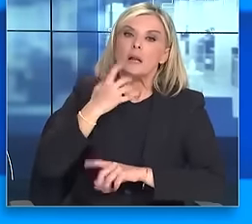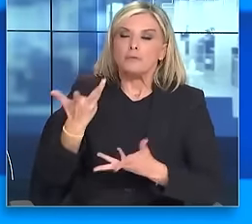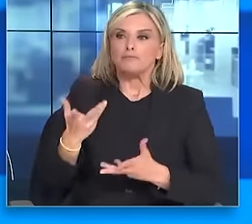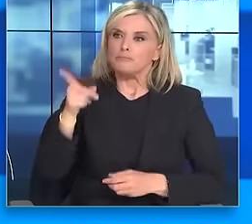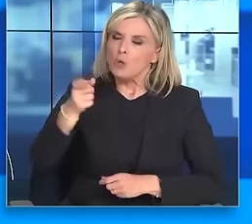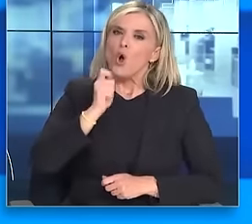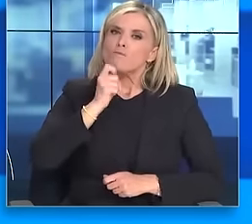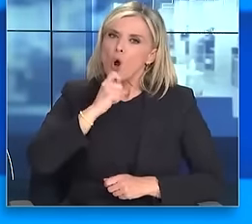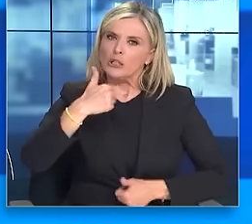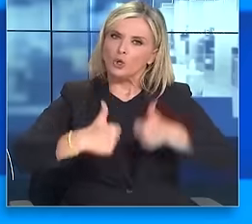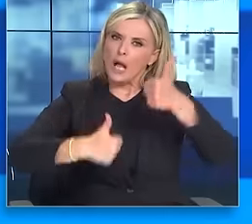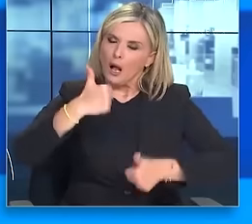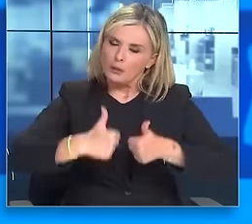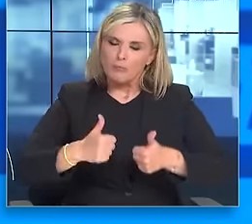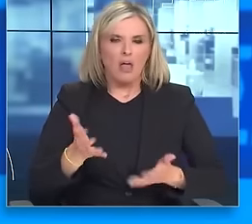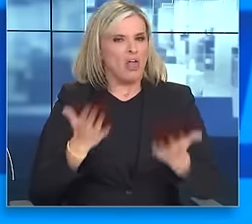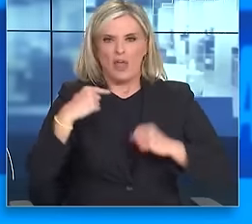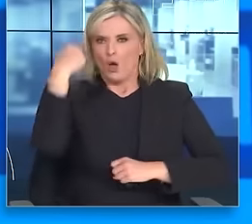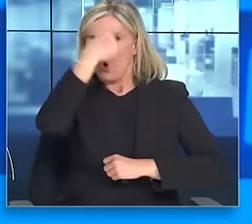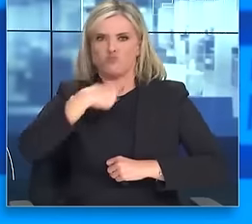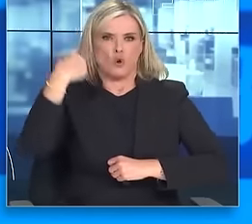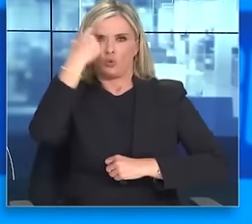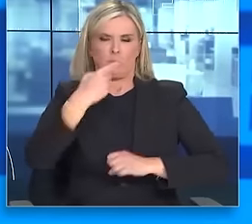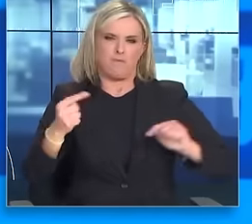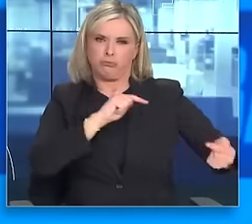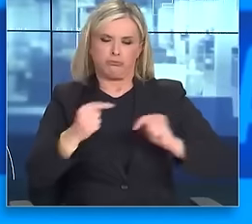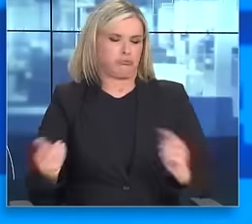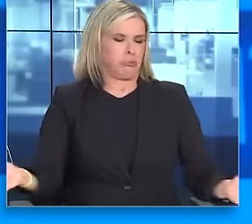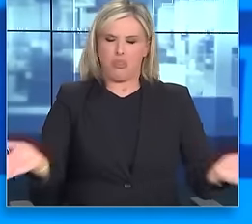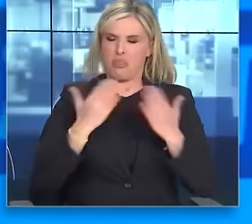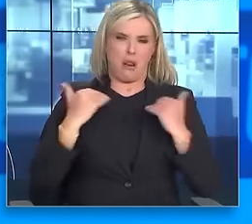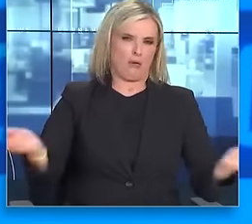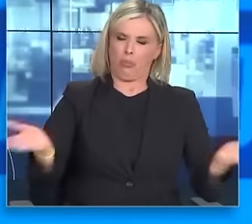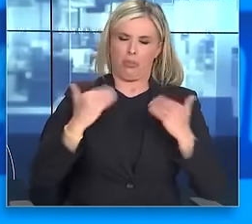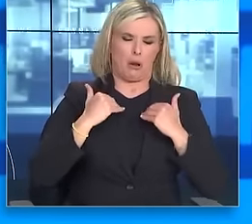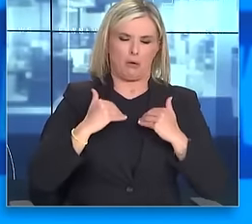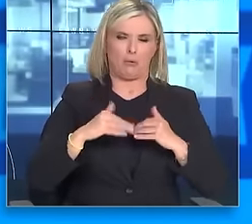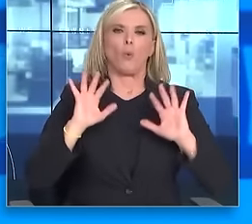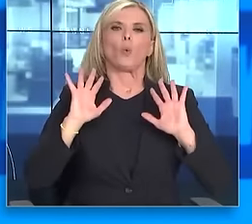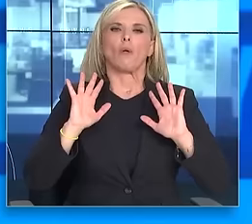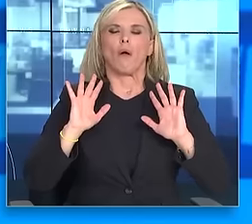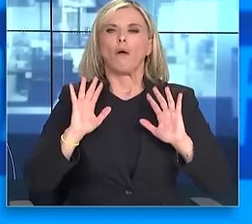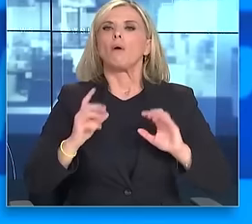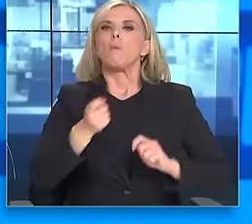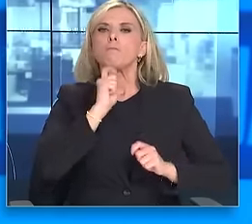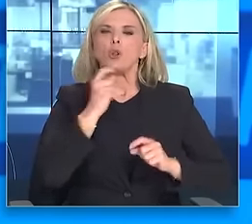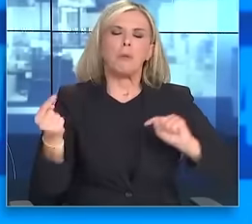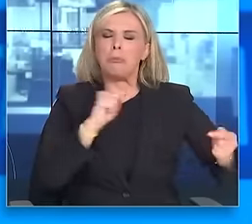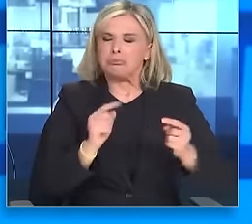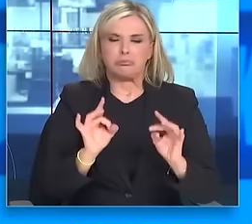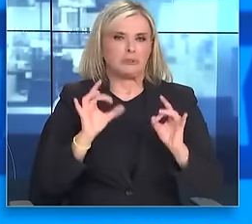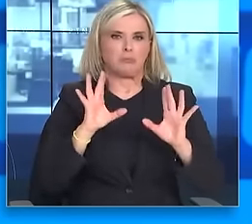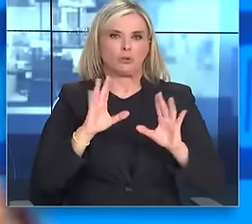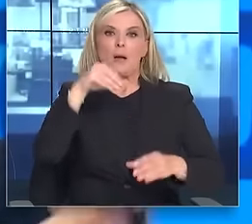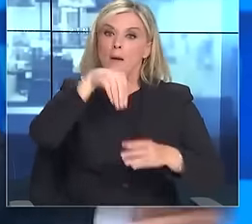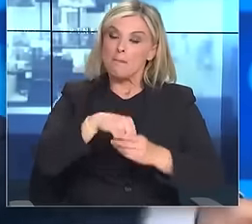μου, χωρίς καμία προσωπική έτσι, αιχμή. Η επίθεση, η πολιτική αντιπαράθεση γίνεται στη